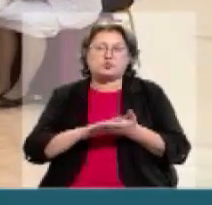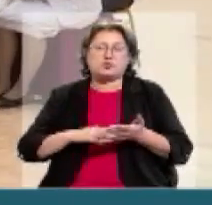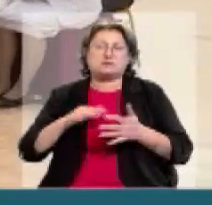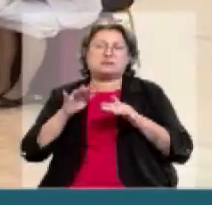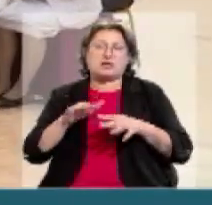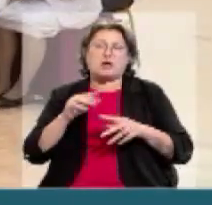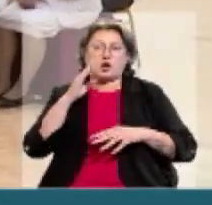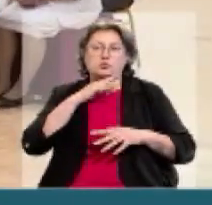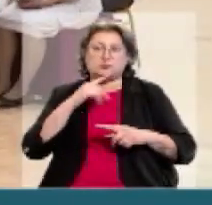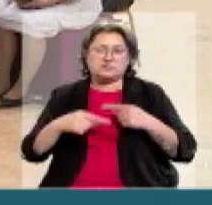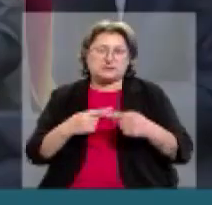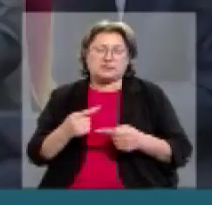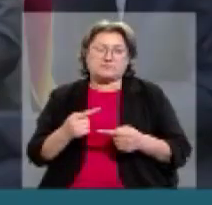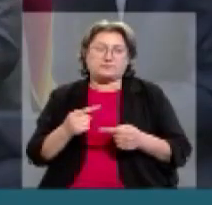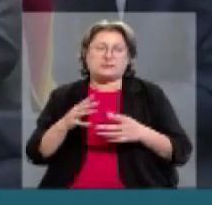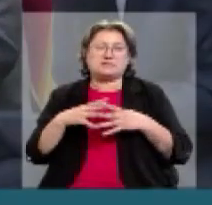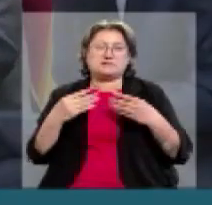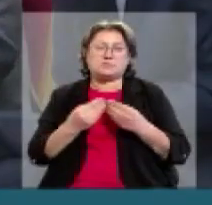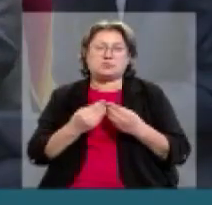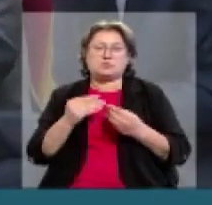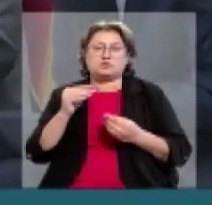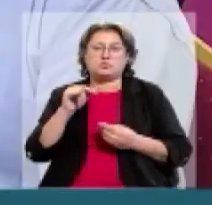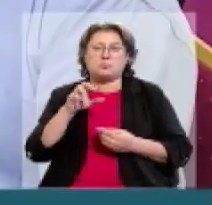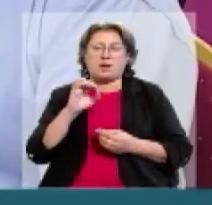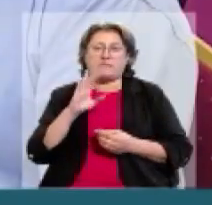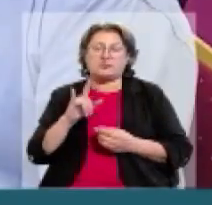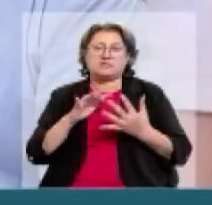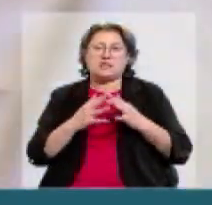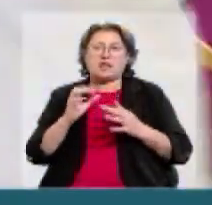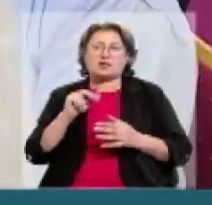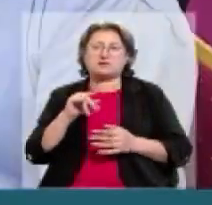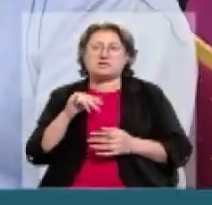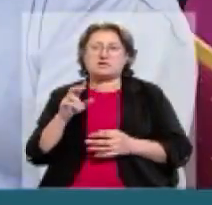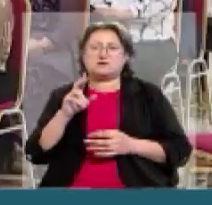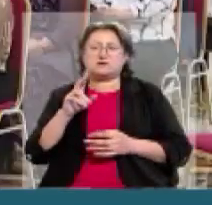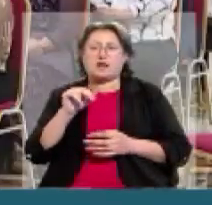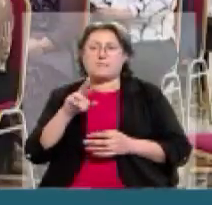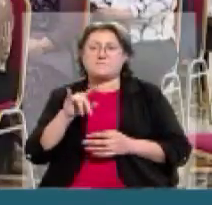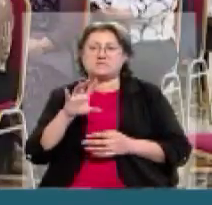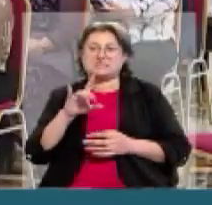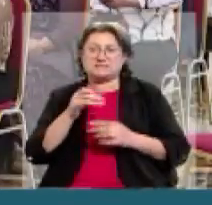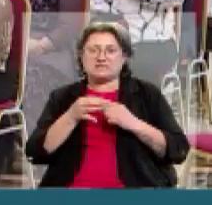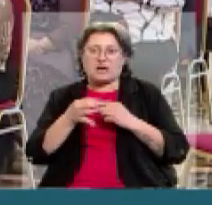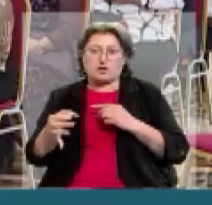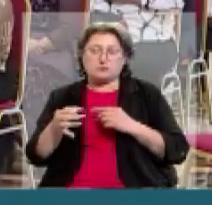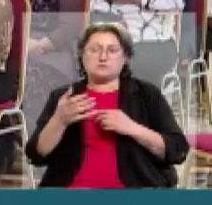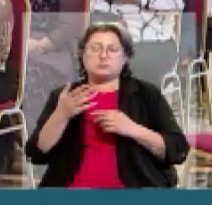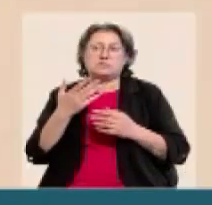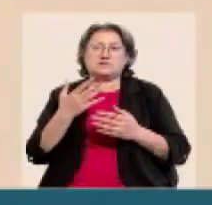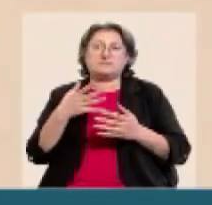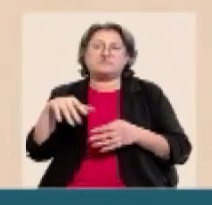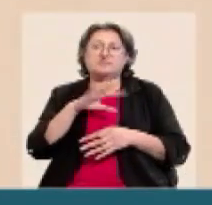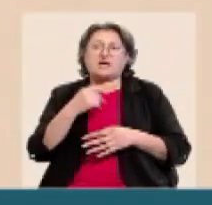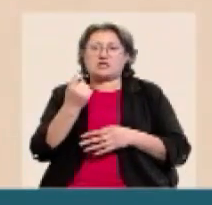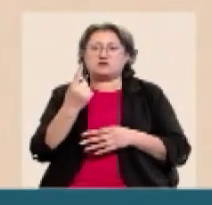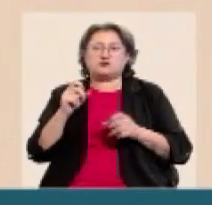емес. Қамыстаудандағы Алтынсарина ауылындағы Жиенбаевтар отбасы мысалы. Жанұяның 11 мүшесінің бәрі қара жұмысшы. Бірі